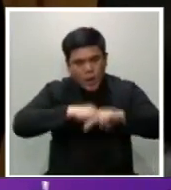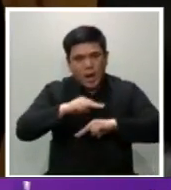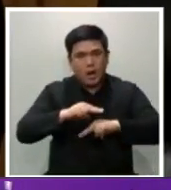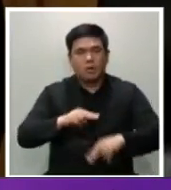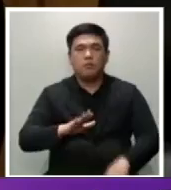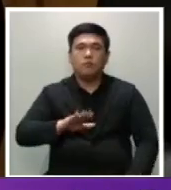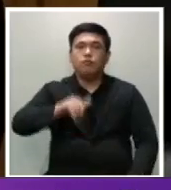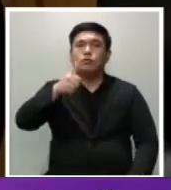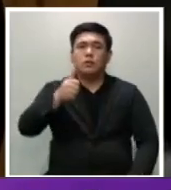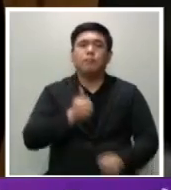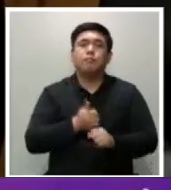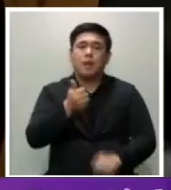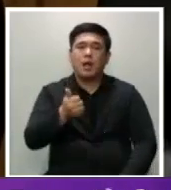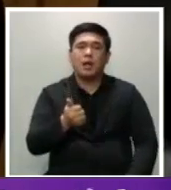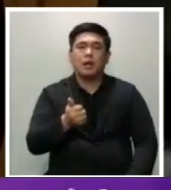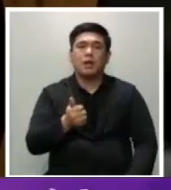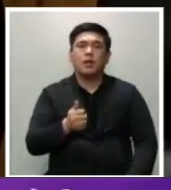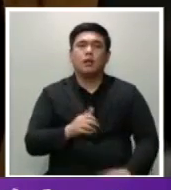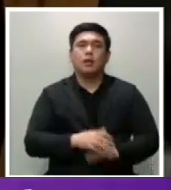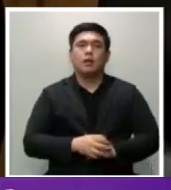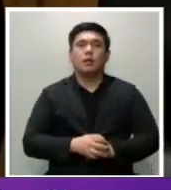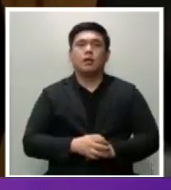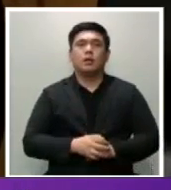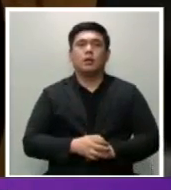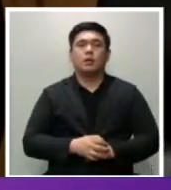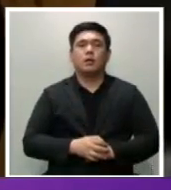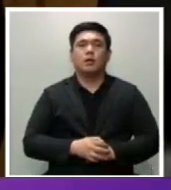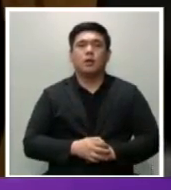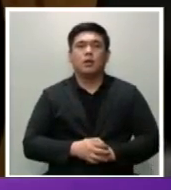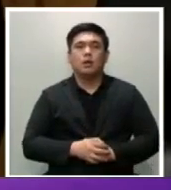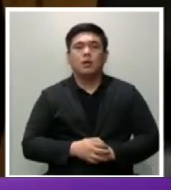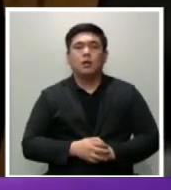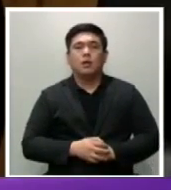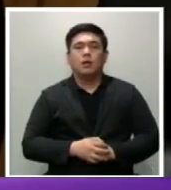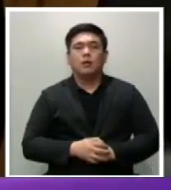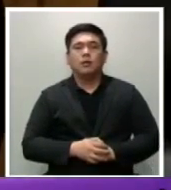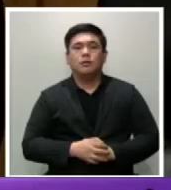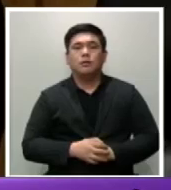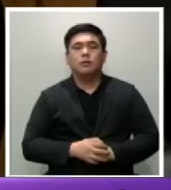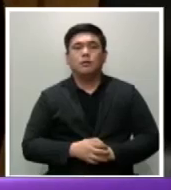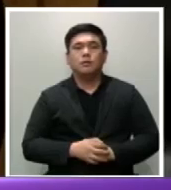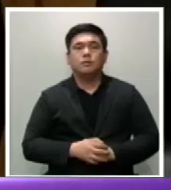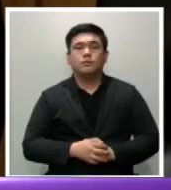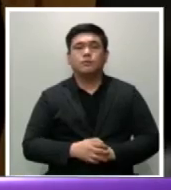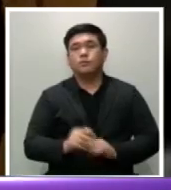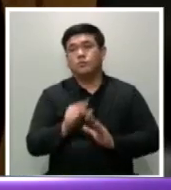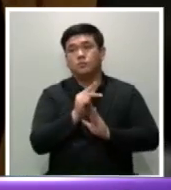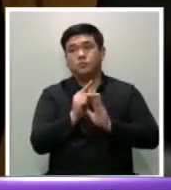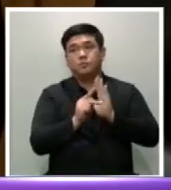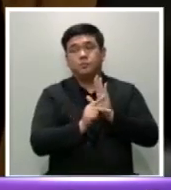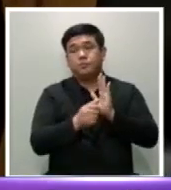ไหนๆพูดแล้วครับพูดไปแล้วยาวพูดเร็วๆนิดหนึ่งผมเกรงใจท่านเหมือนกันเมื่อกฎหมายภ